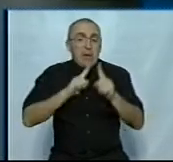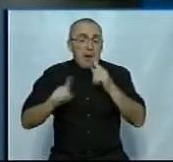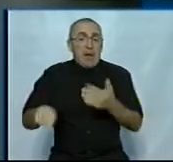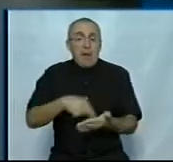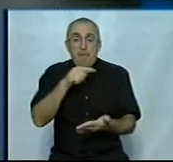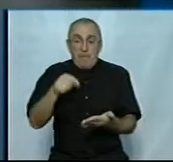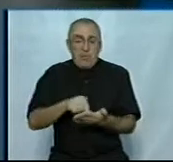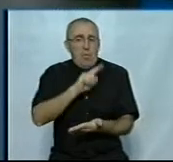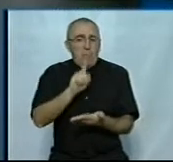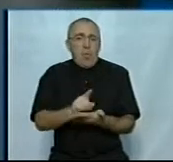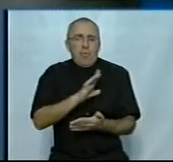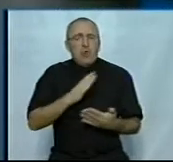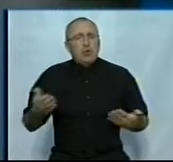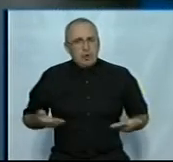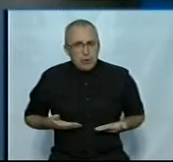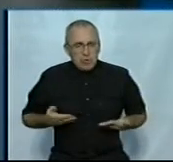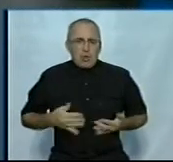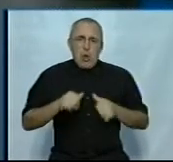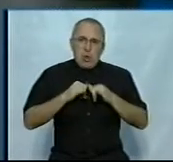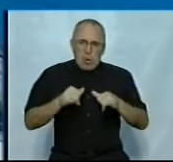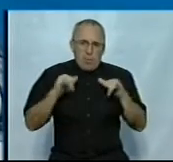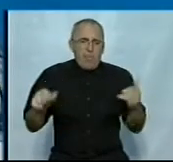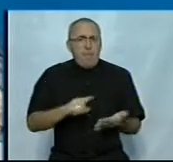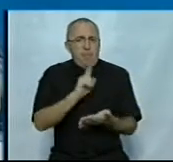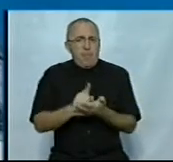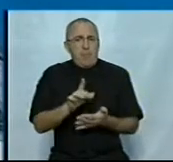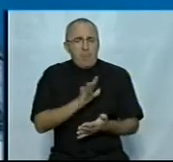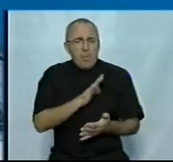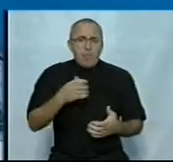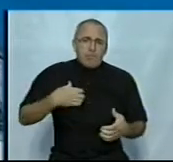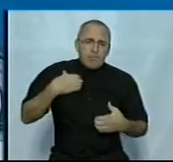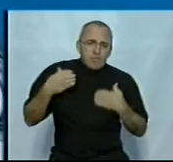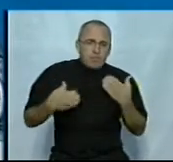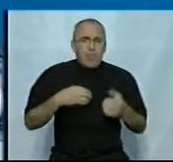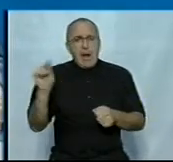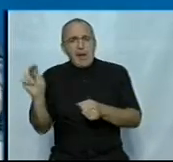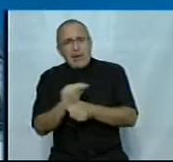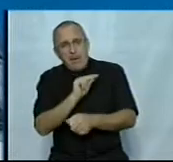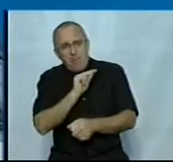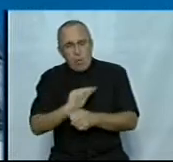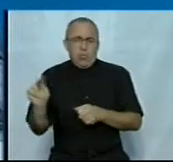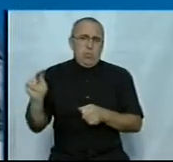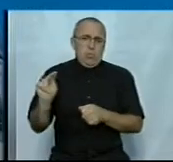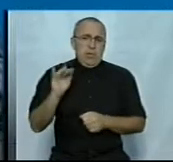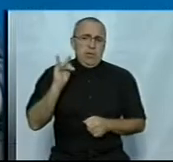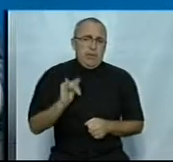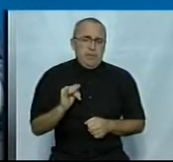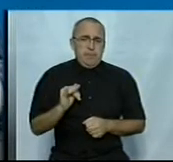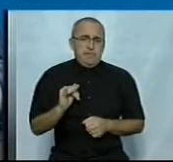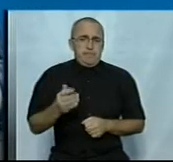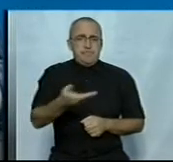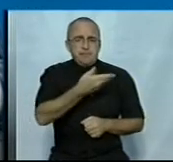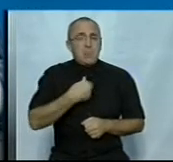місто повинно жити, повинно розвиватись, повинно будуватися, повинно ремонтуватися. І